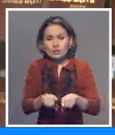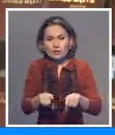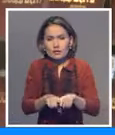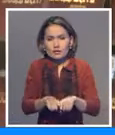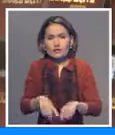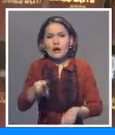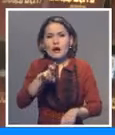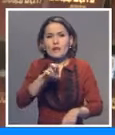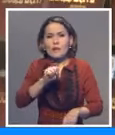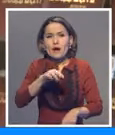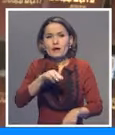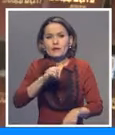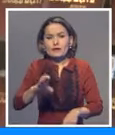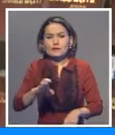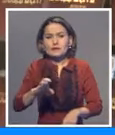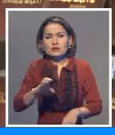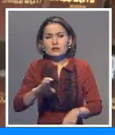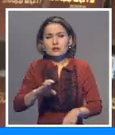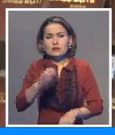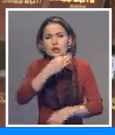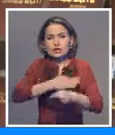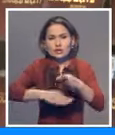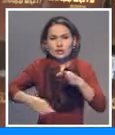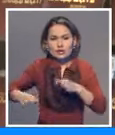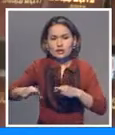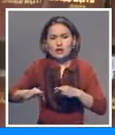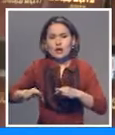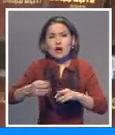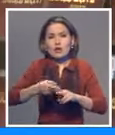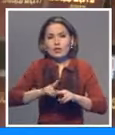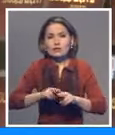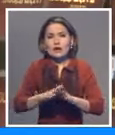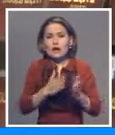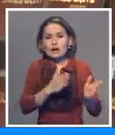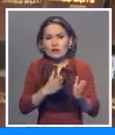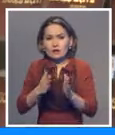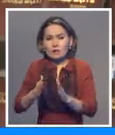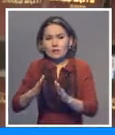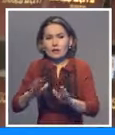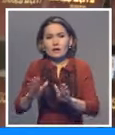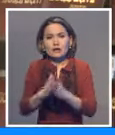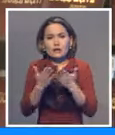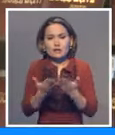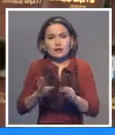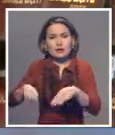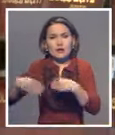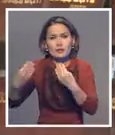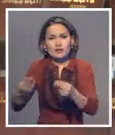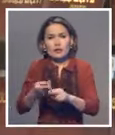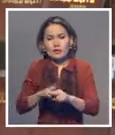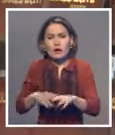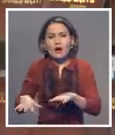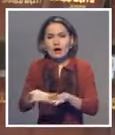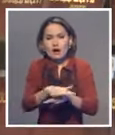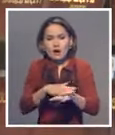батыс университеттеріне, шығыстағы университеттеріне бәріне осы кітаптарымызды бердік. Демек бұл халықтың көңілінен шығып жатыр,